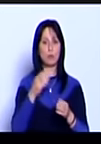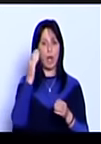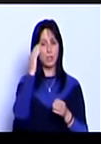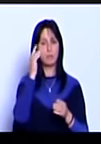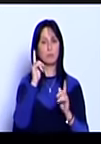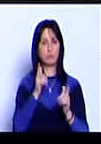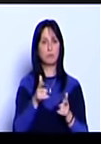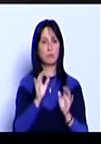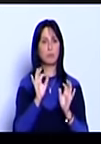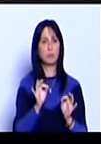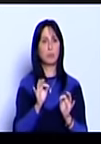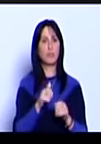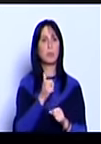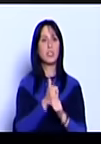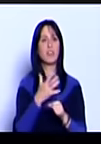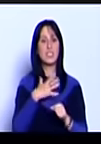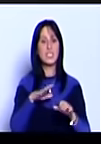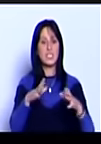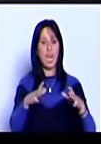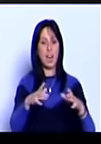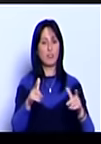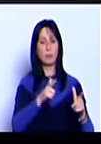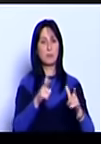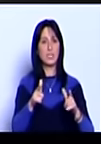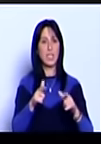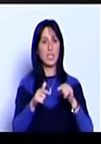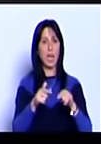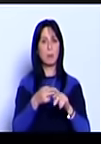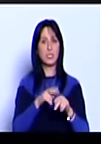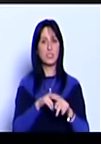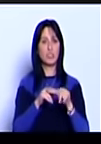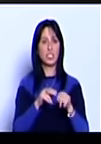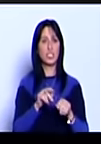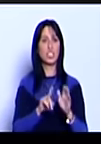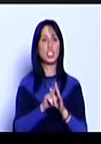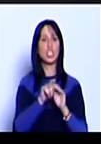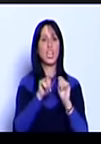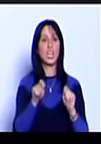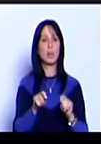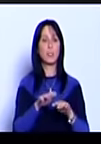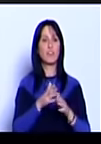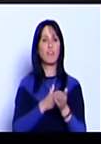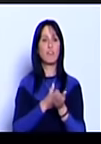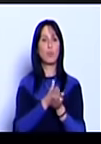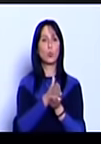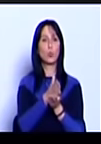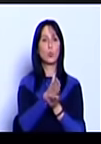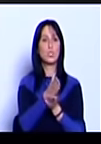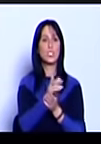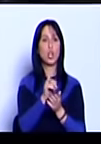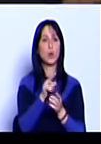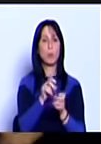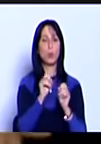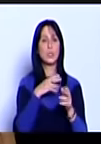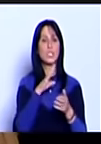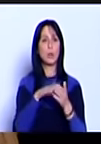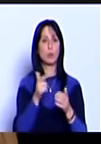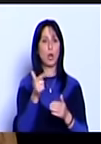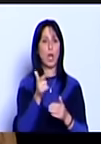და ეთანხმებიან ამას. თავარია საქართველოს იყოს მზად ამით ამისთვის და შეიქმნას ის ფუნქცია, რომელიც მისთვის